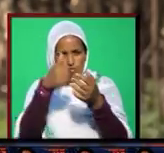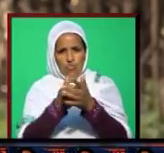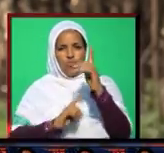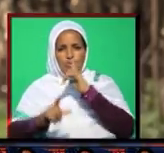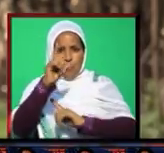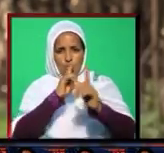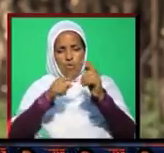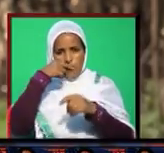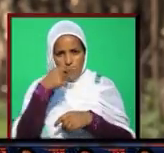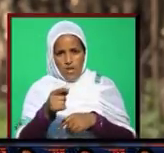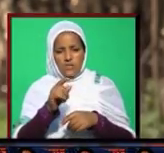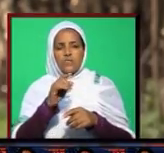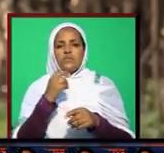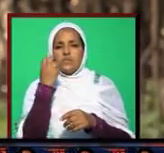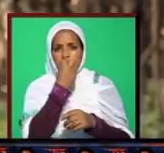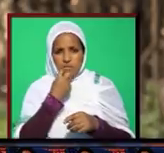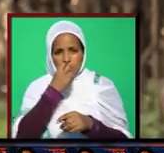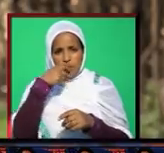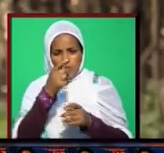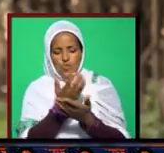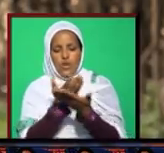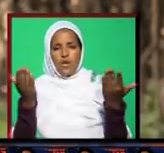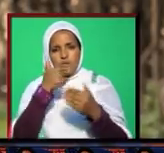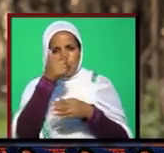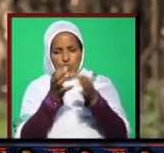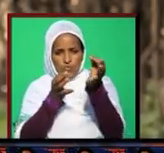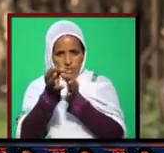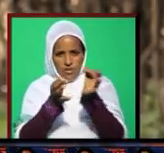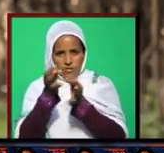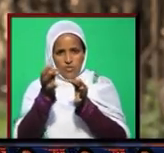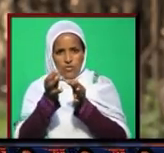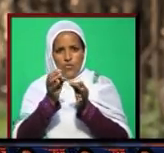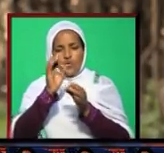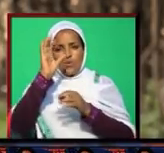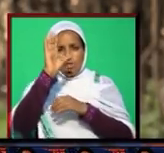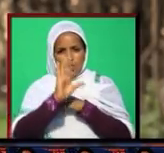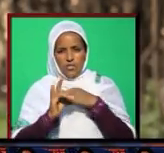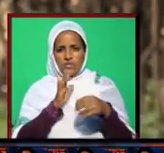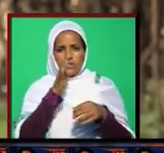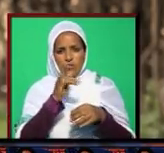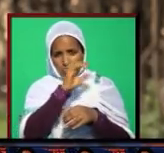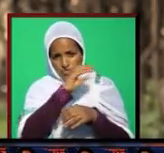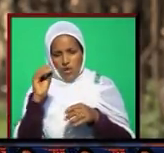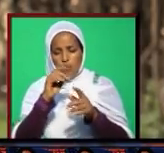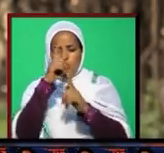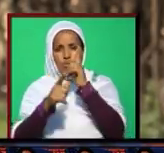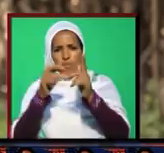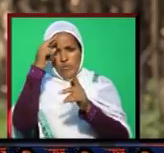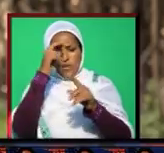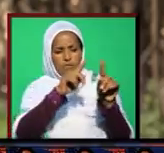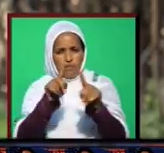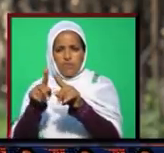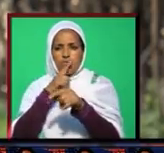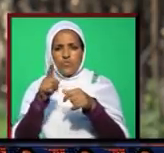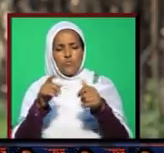ሁሉ ቋንቋ በማለት ይህንን ልሳን የሚለውን ነገር ብሎ ነው የሚገልጸው ግዕዙና በቋንቋ ምክንያት ይለያዩ